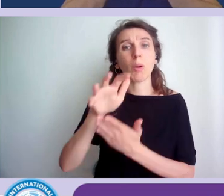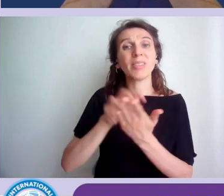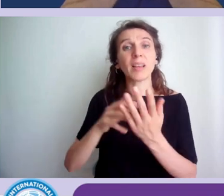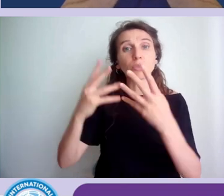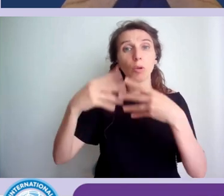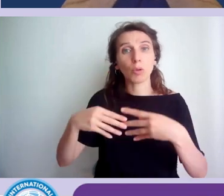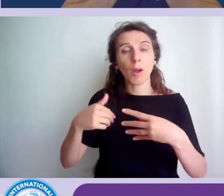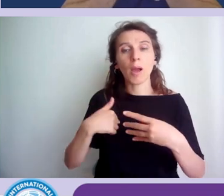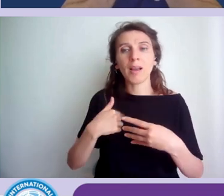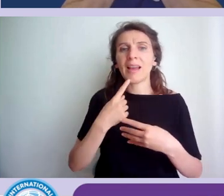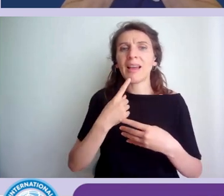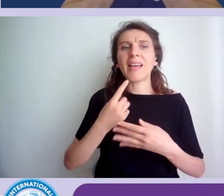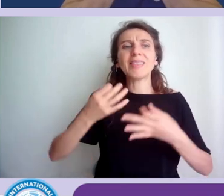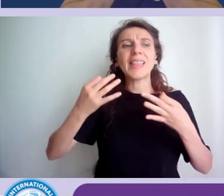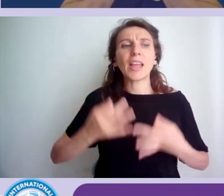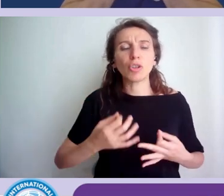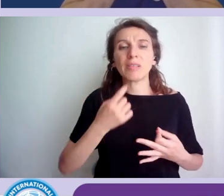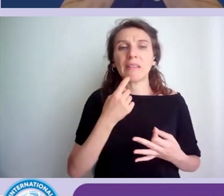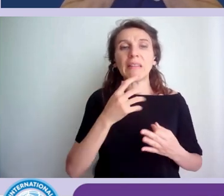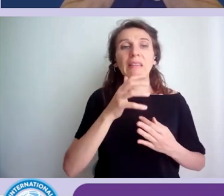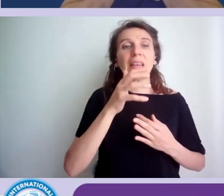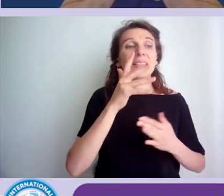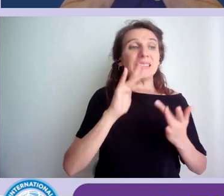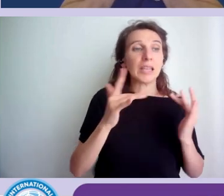determina se il sito è accessibile